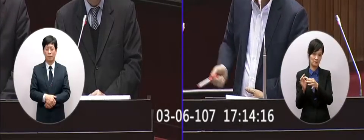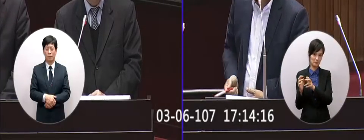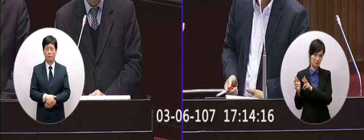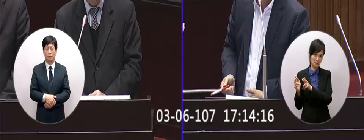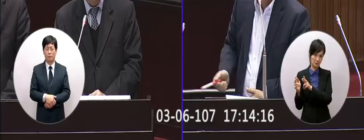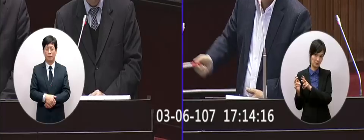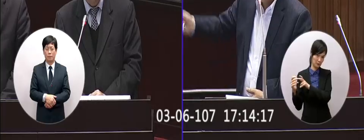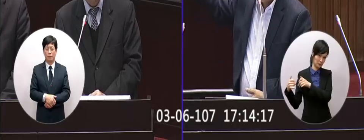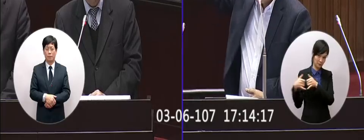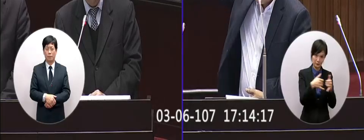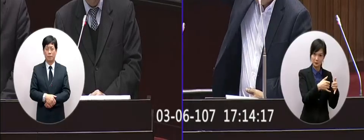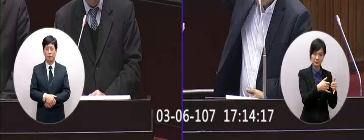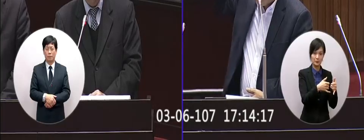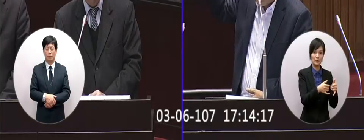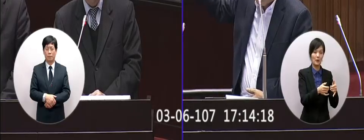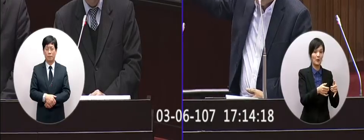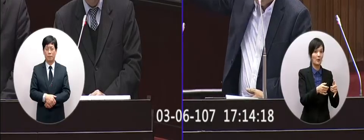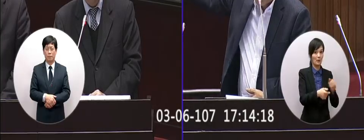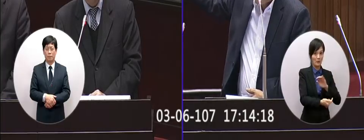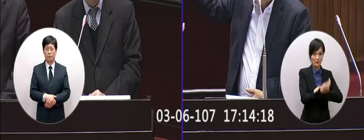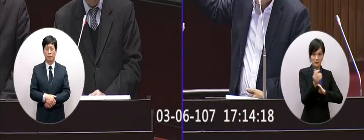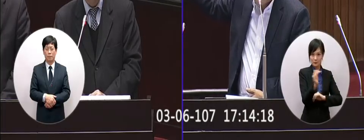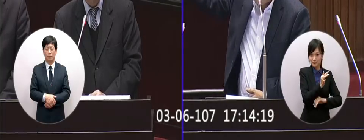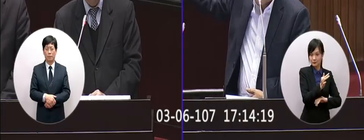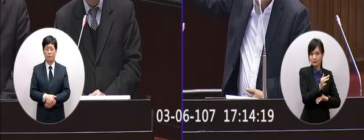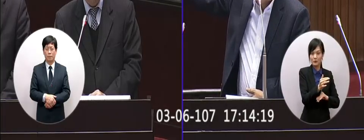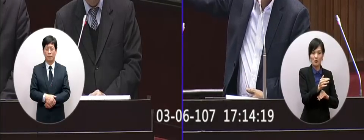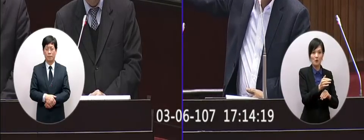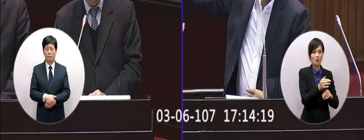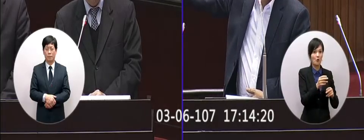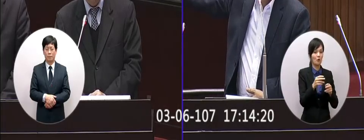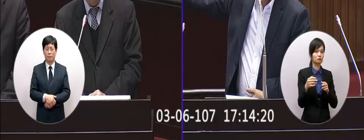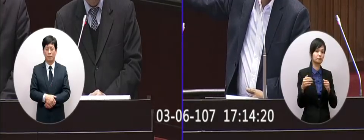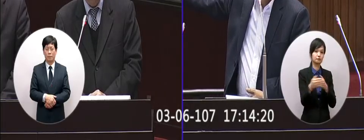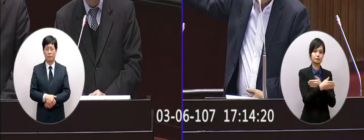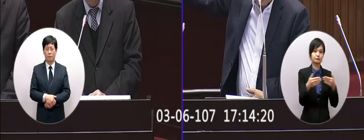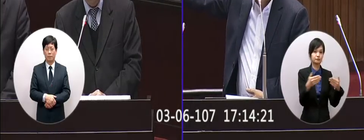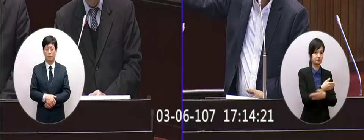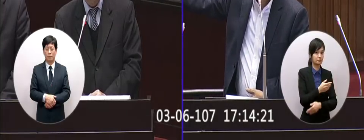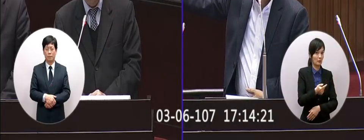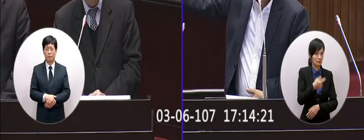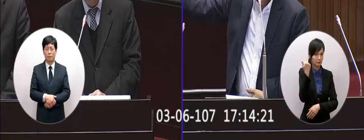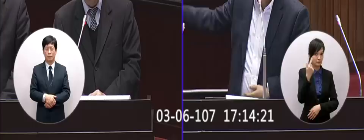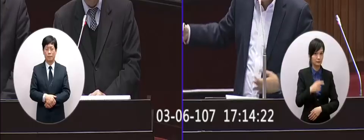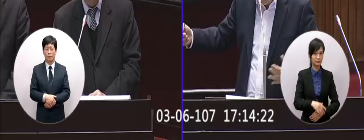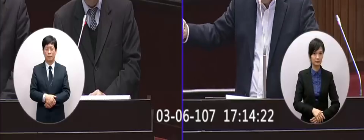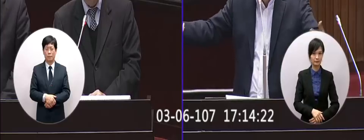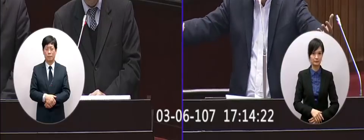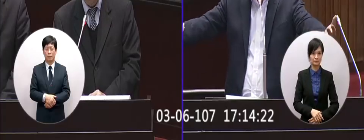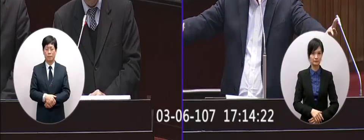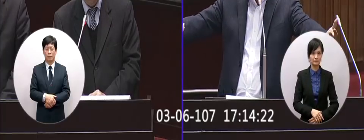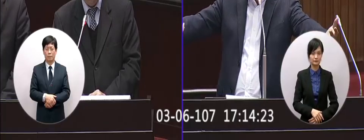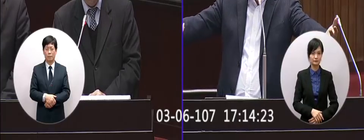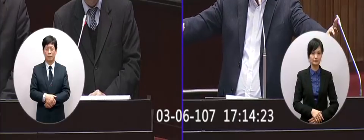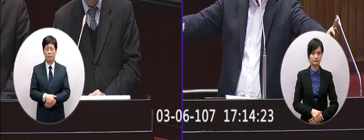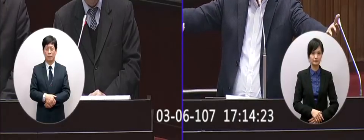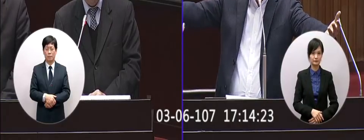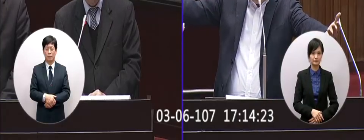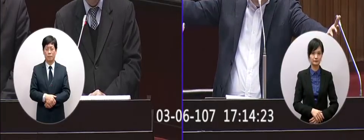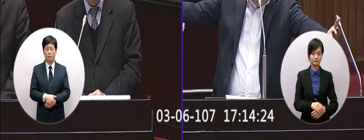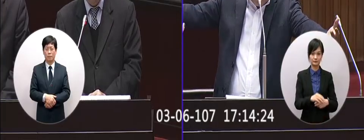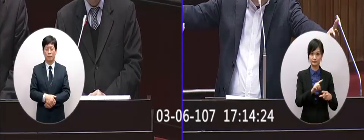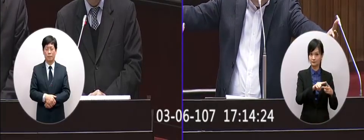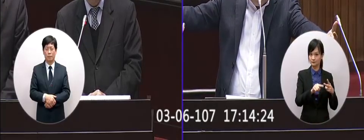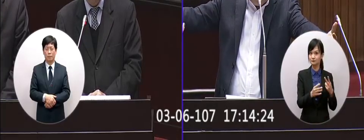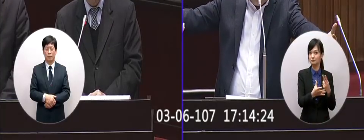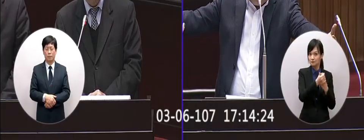意思啊，你知不知？就是个起一个东香港迪士尼啊，就起在这个所在啊。结果呢，所有的